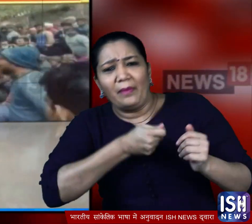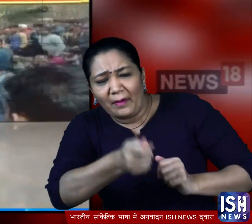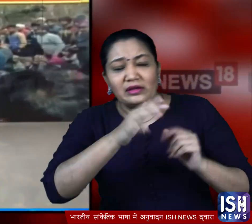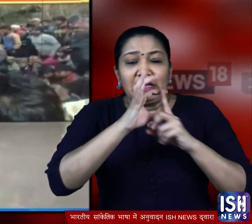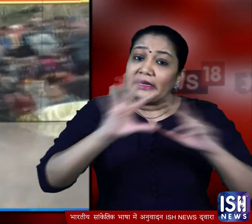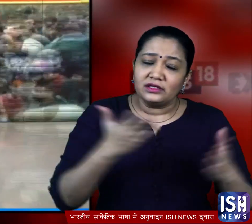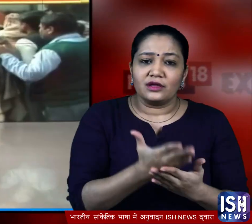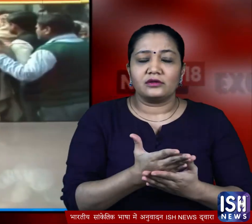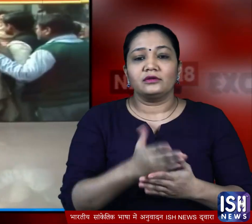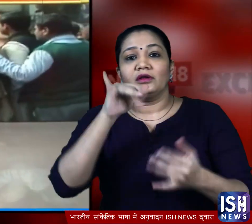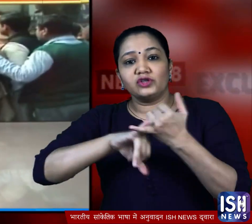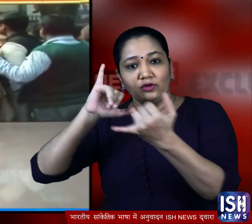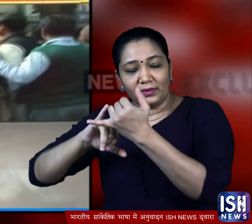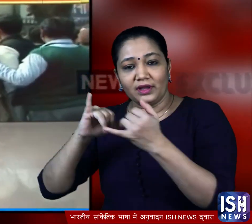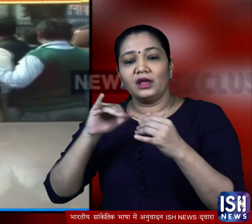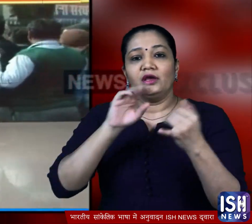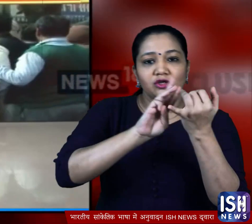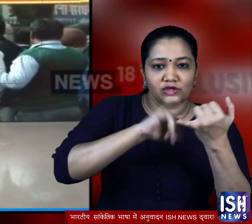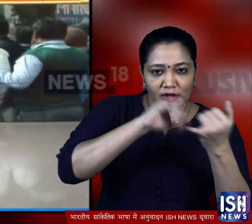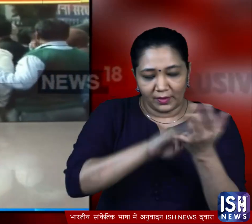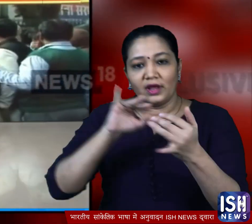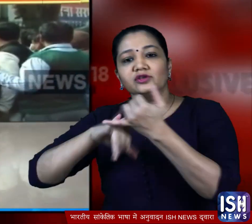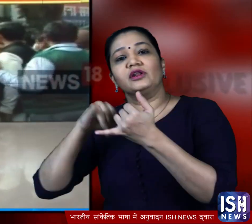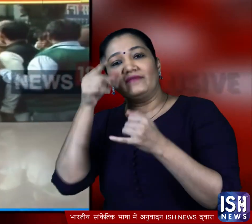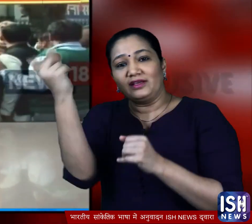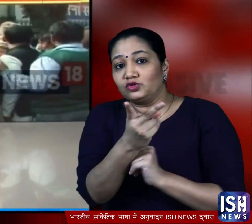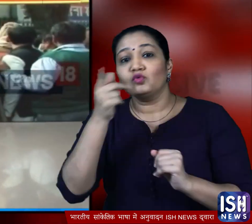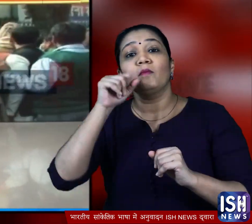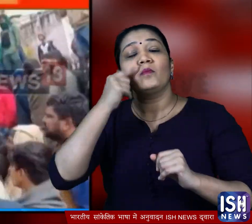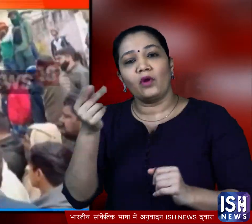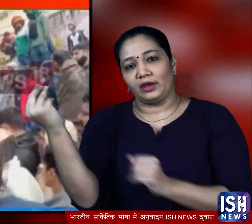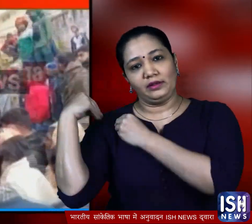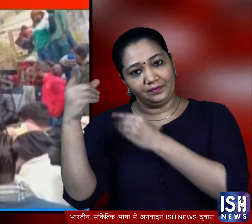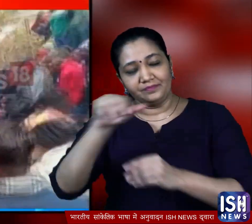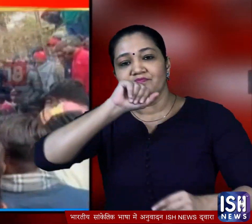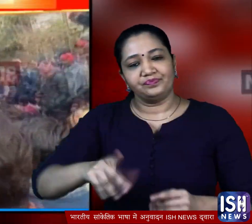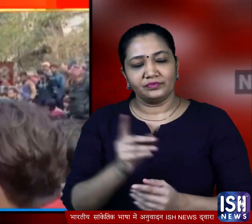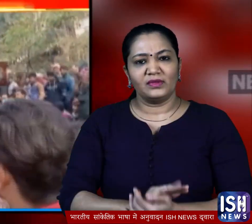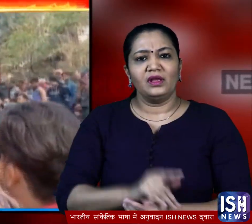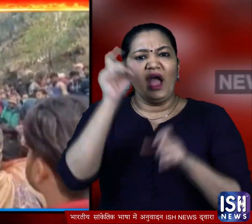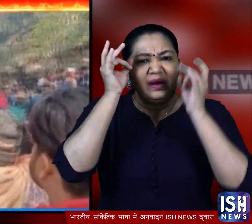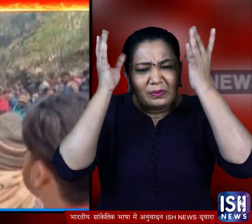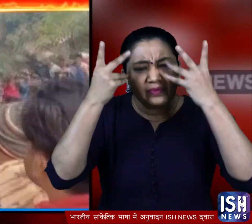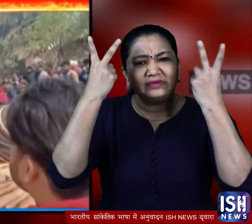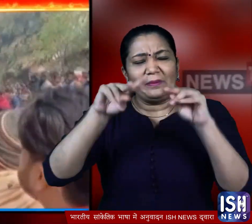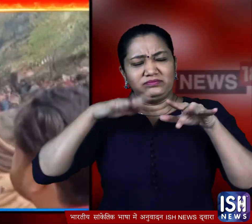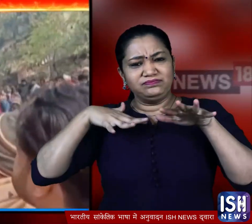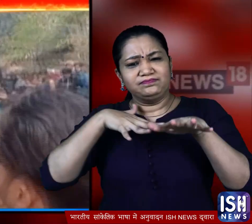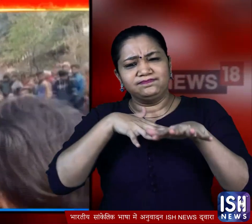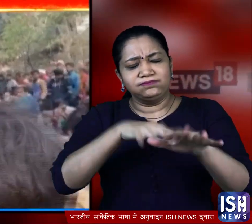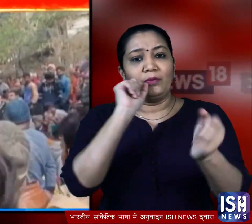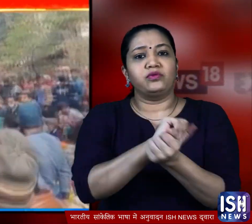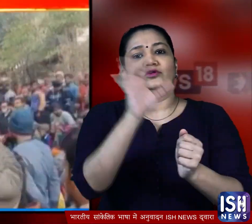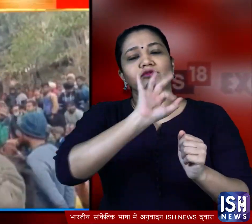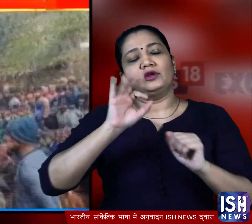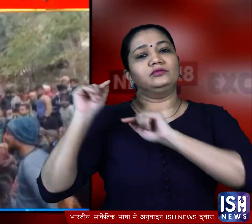था, जिसका आरोप शानू मलिक और शाहनवाज नाम के 2 युवकों पर लगा, जिससे गुस्साए लोग सैकड़ों की संख्या में इकट्ठा